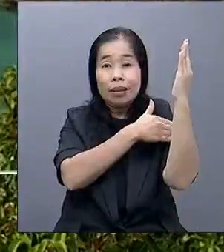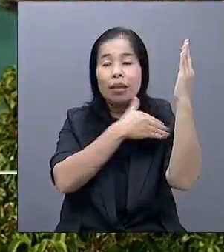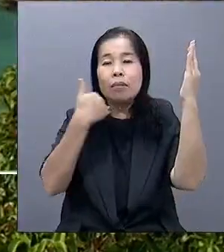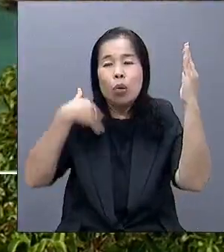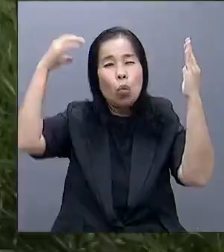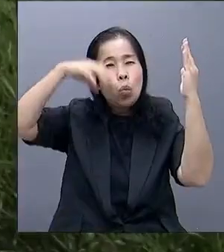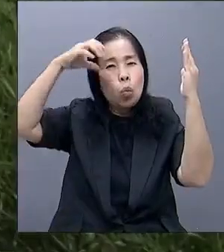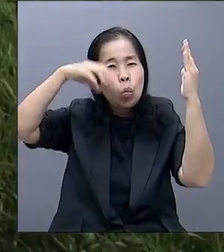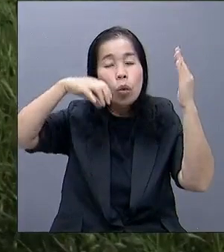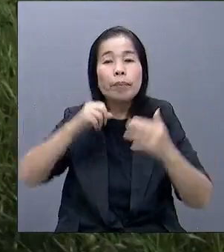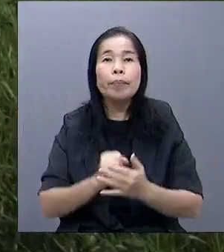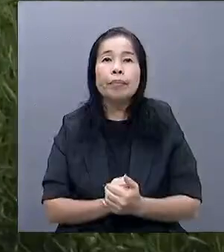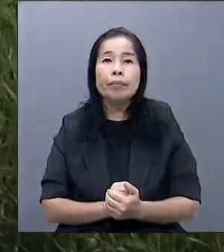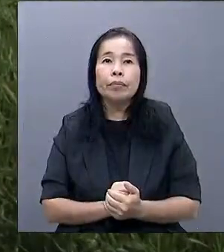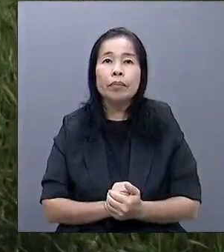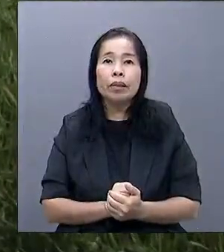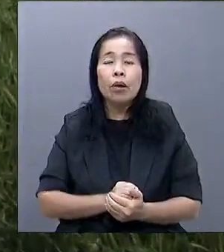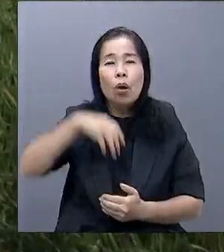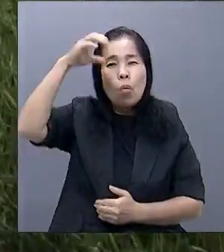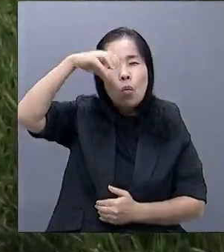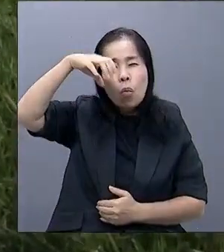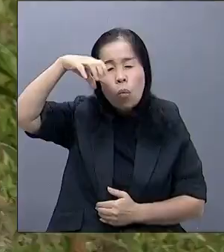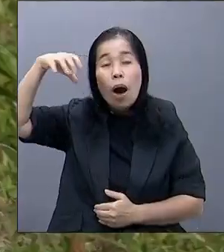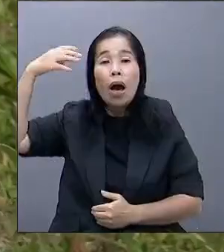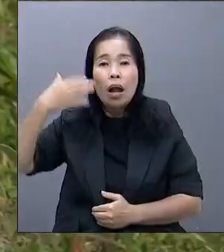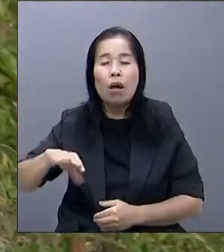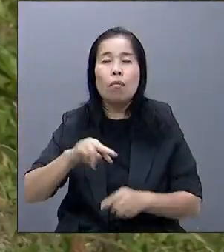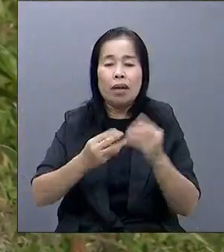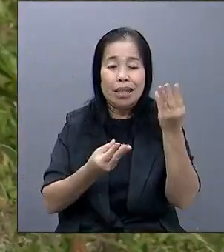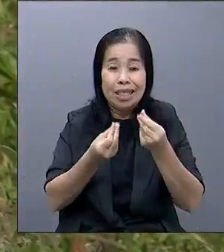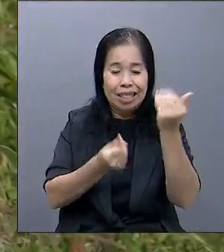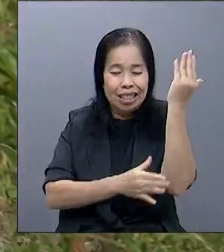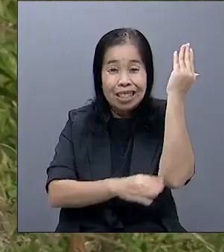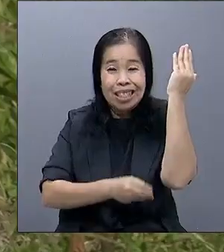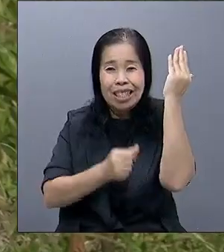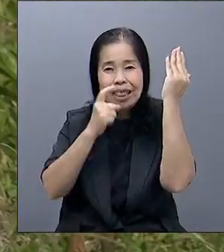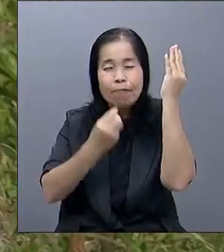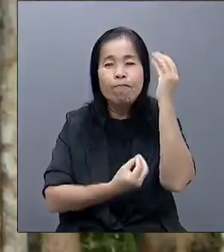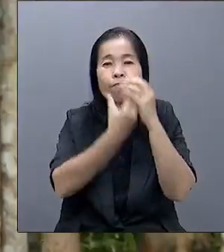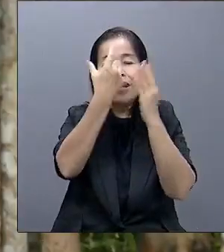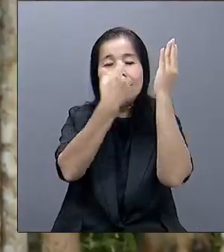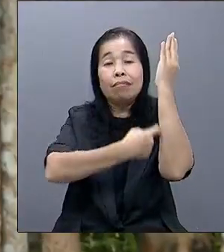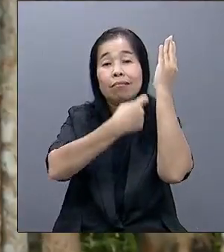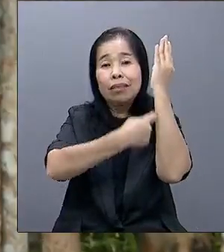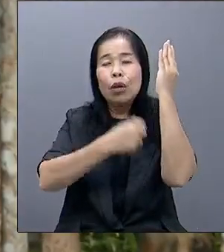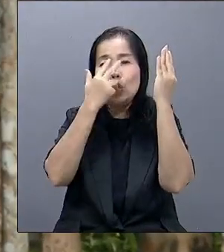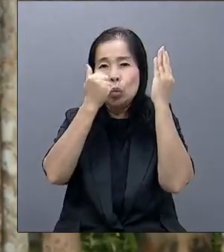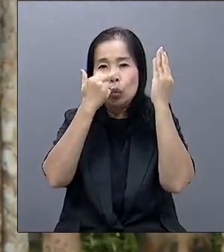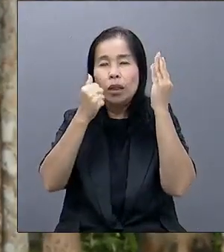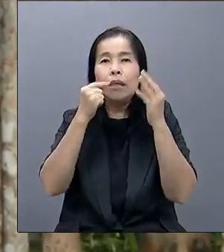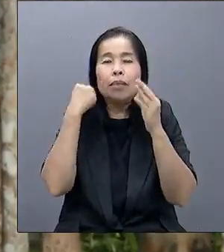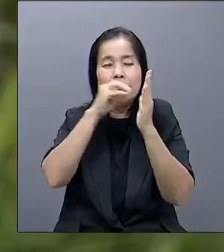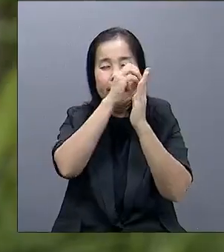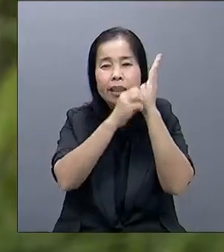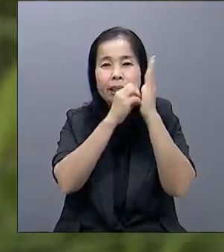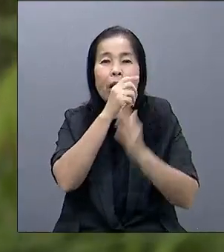ตกหนักบางแห่งค่ะฝนที่ตกตดตอกันในระยะนี้จะทำให้ดีและกัมีความชื่นสูงนะคะควรระหวงและป้การระบดของโรคพืนท